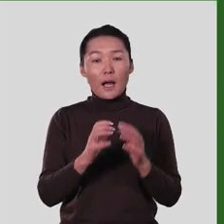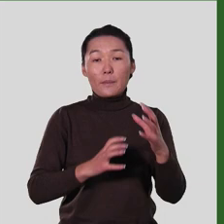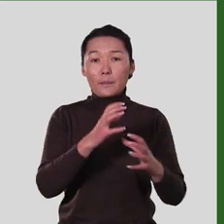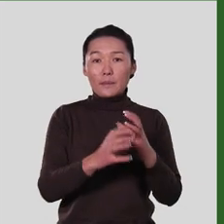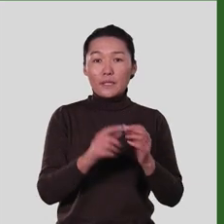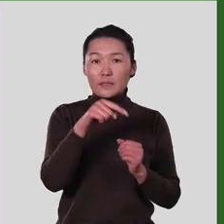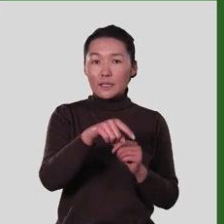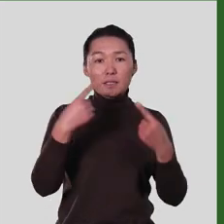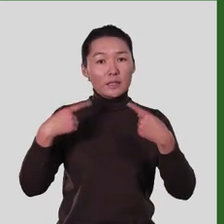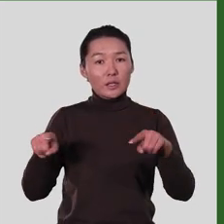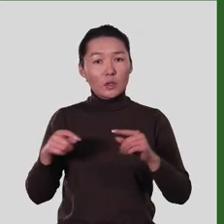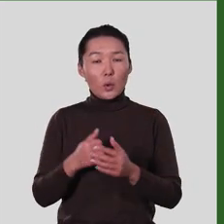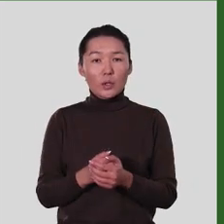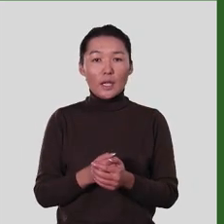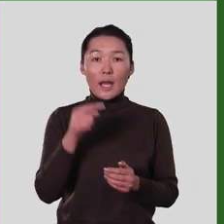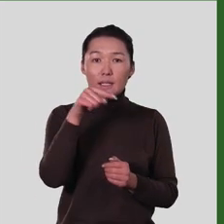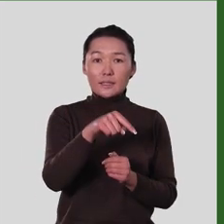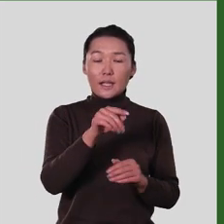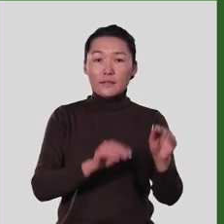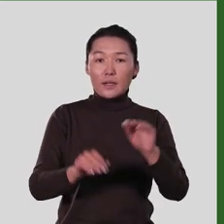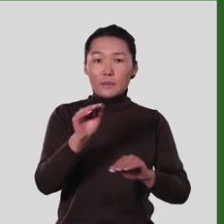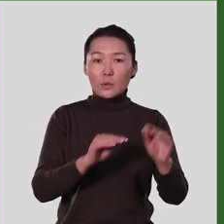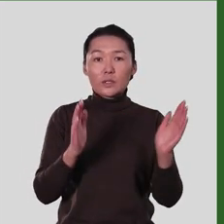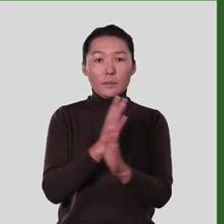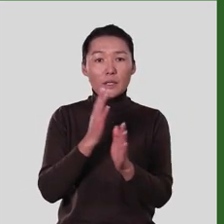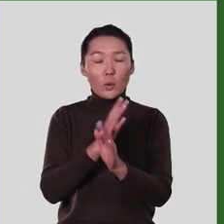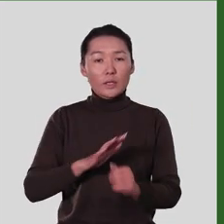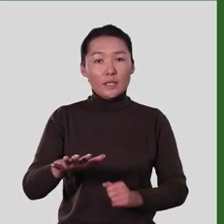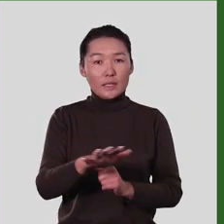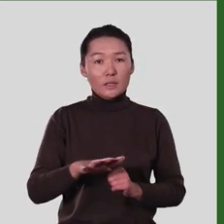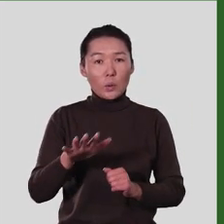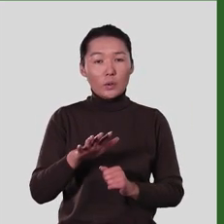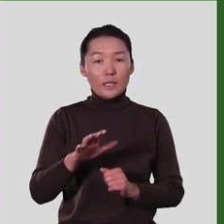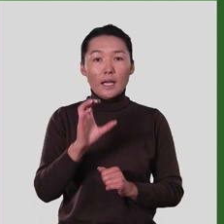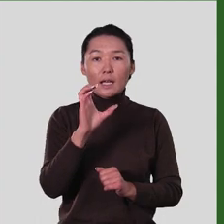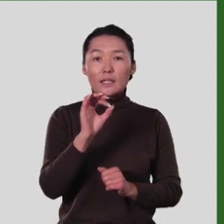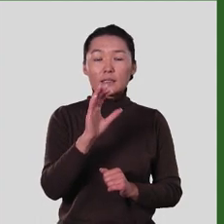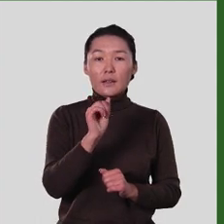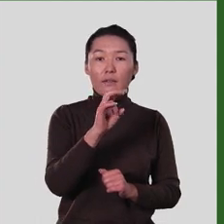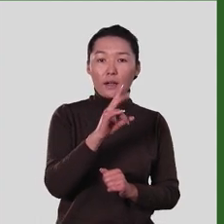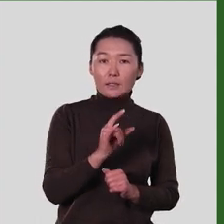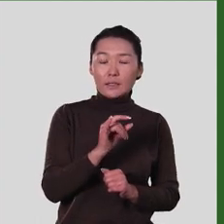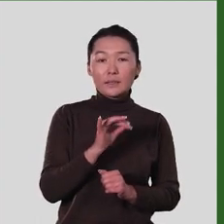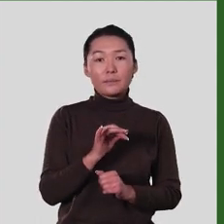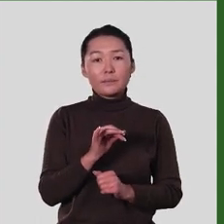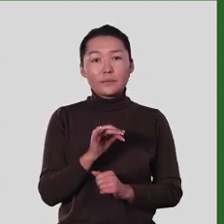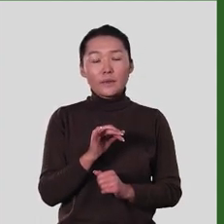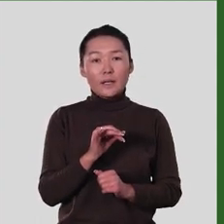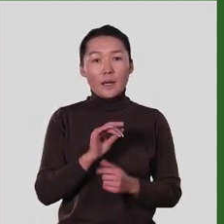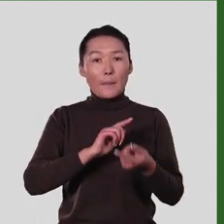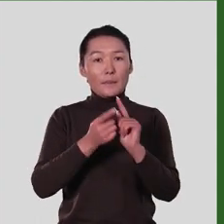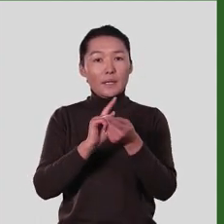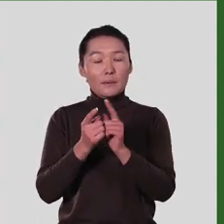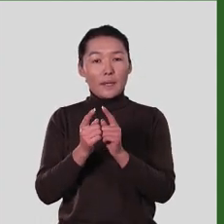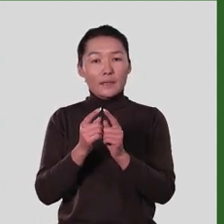совершенно иной. Здесь формируются природные зоны – саванны и редколесье, переменно